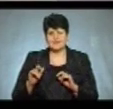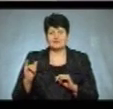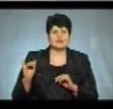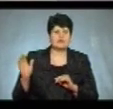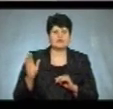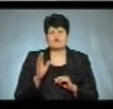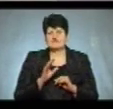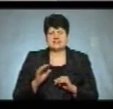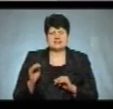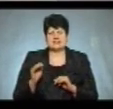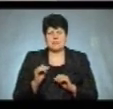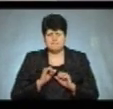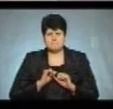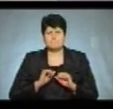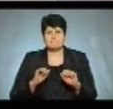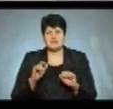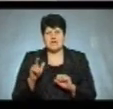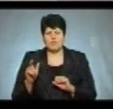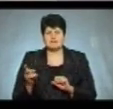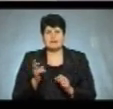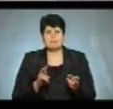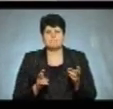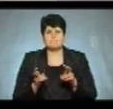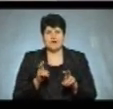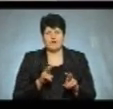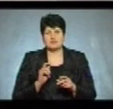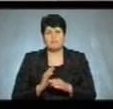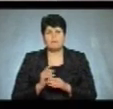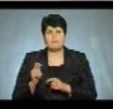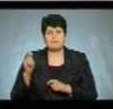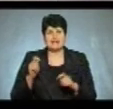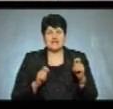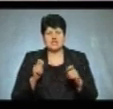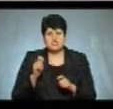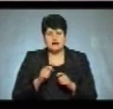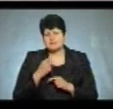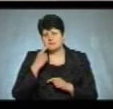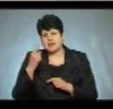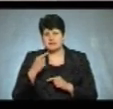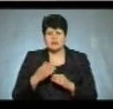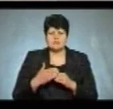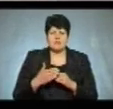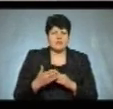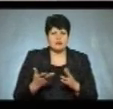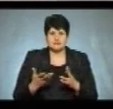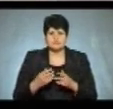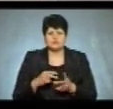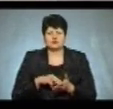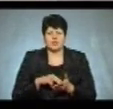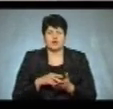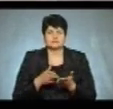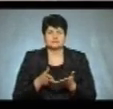всіх патріотів, які приходять, приїжджають зблизька і здалека, і